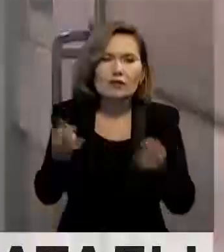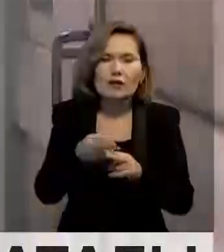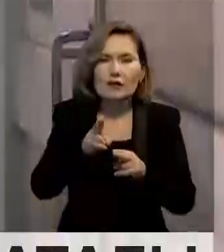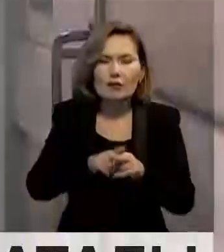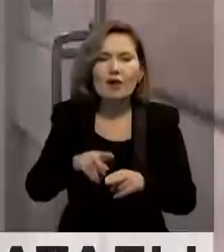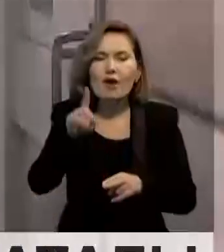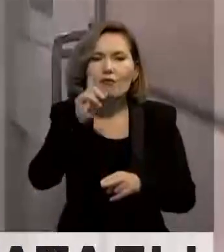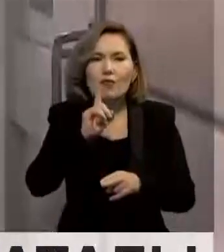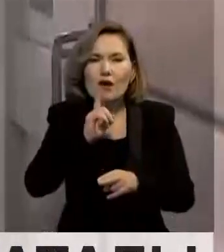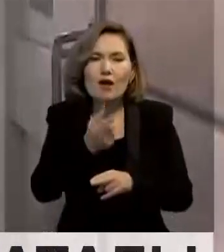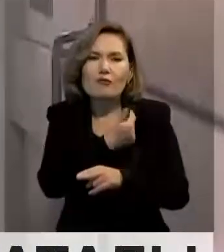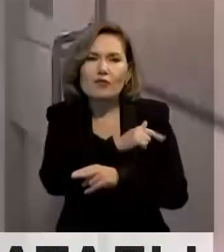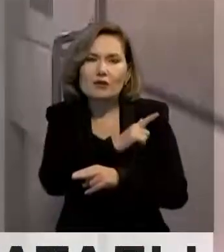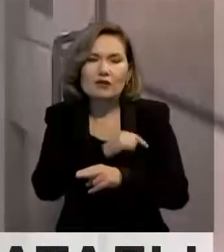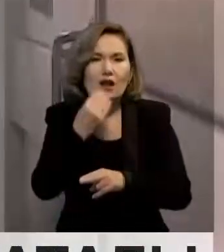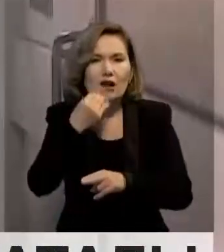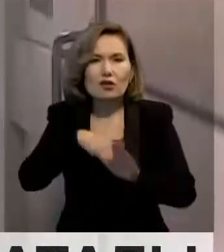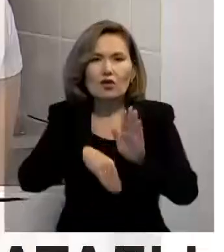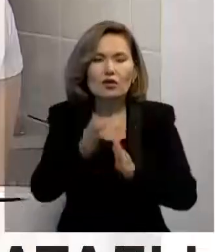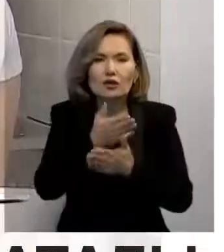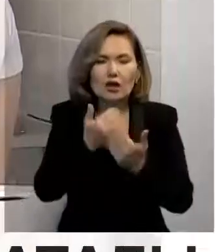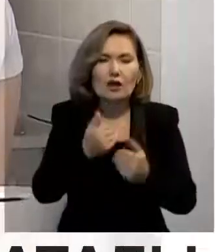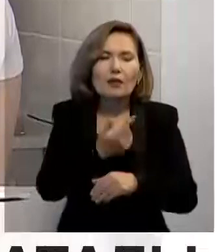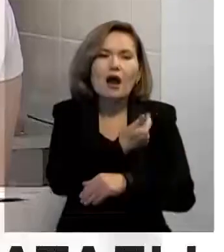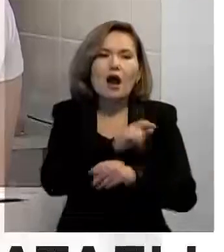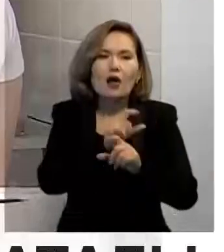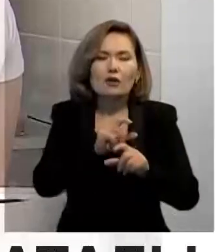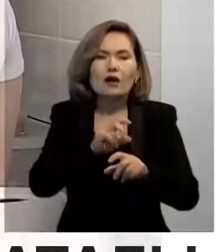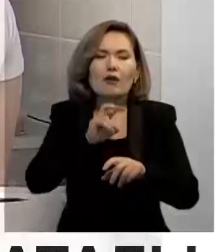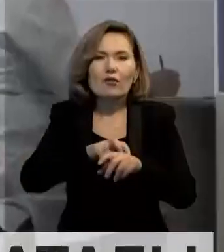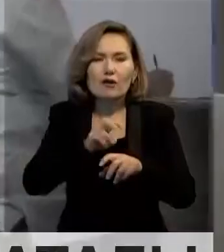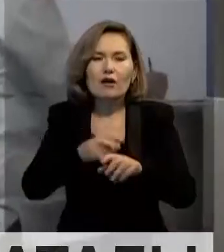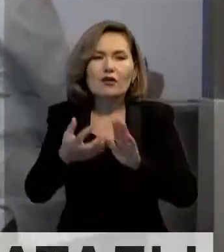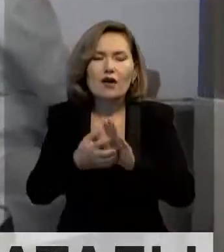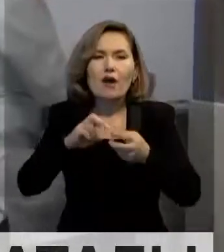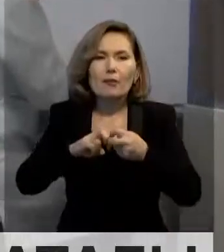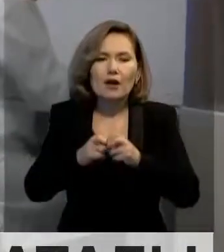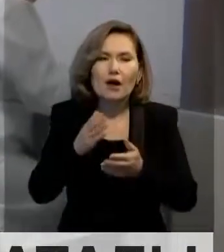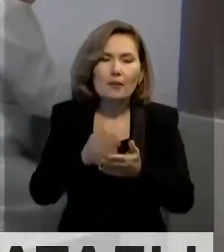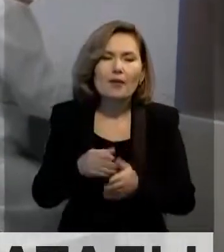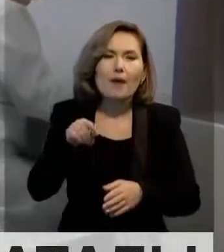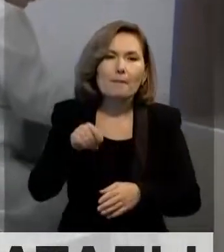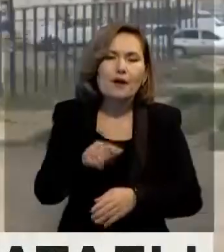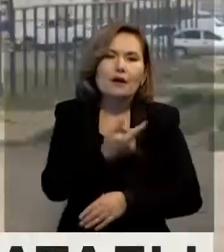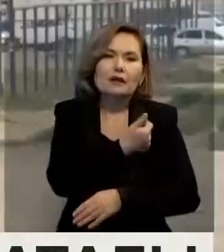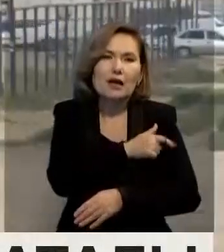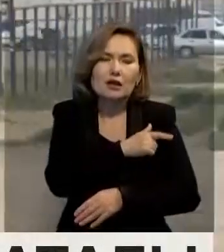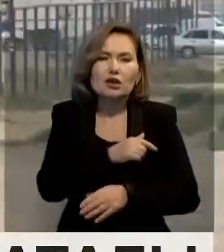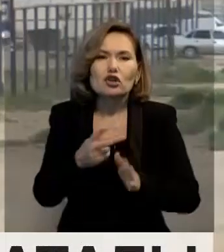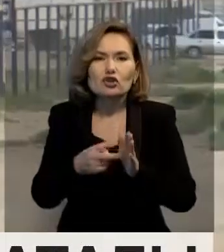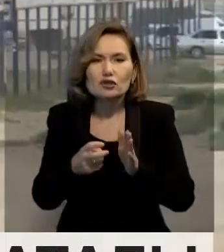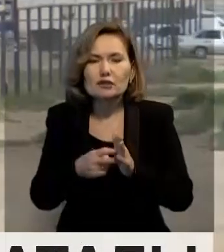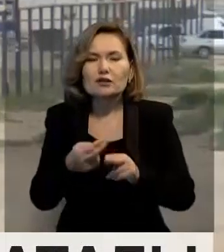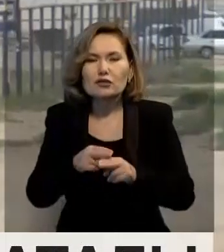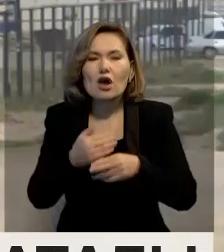көңіл көншітпейді. Оған кадр тапшылығын қосыңыз. Ауылдарда қазірдің өзінде 1000-нан аса дәрігер мен 700-ден аса медбике жетіспейді. Түптеп